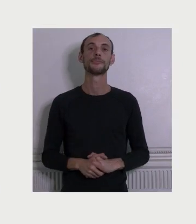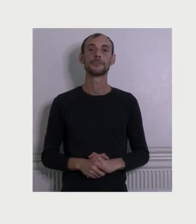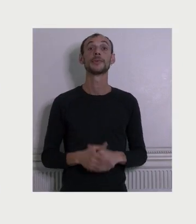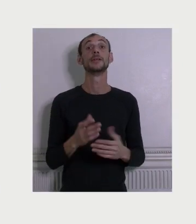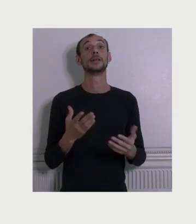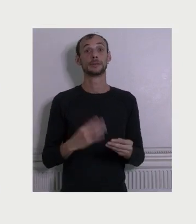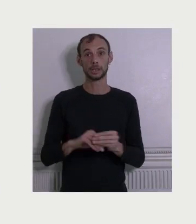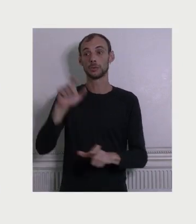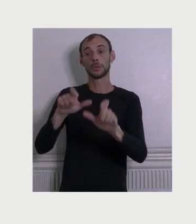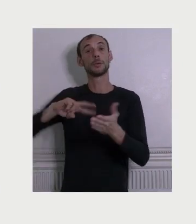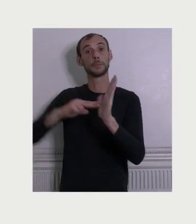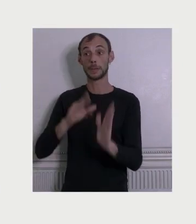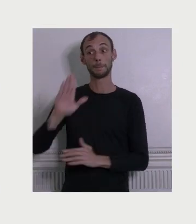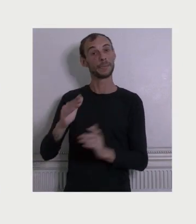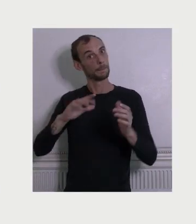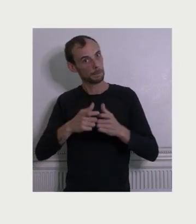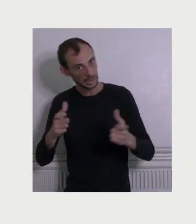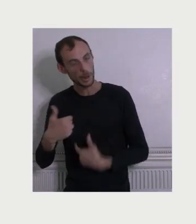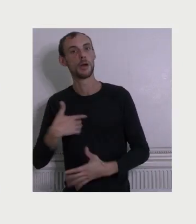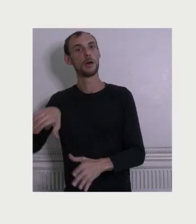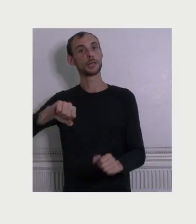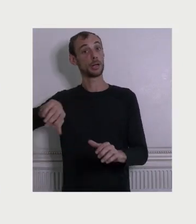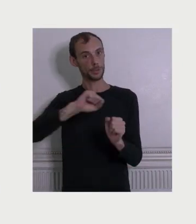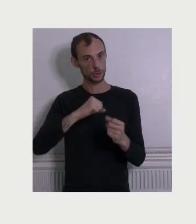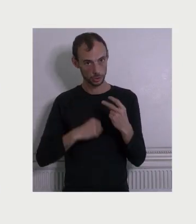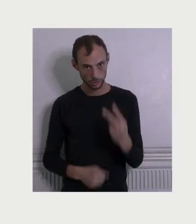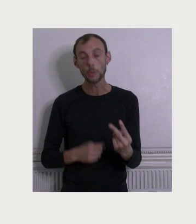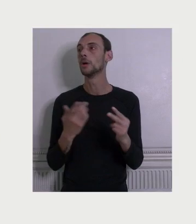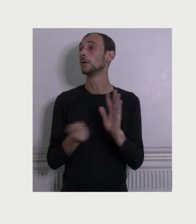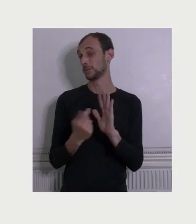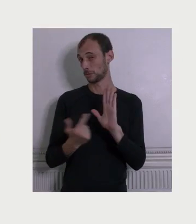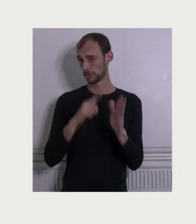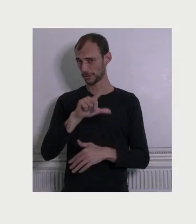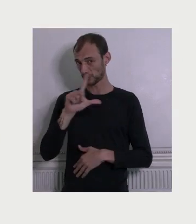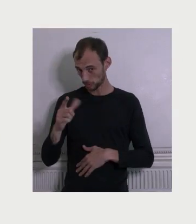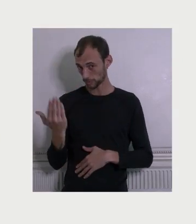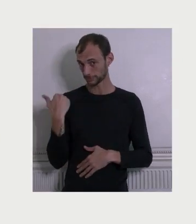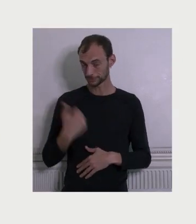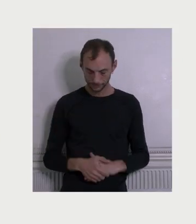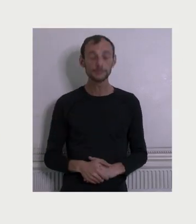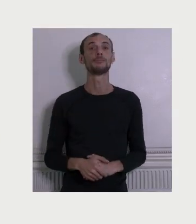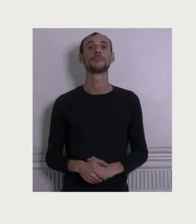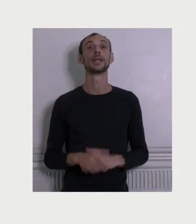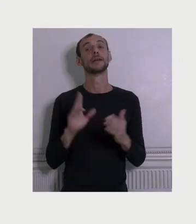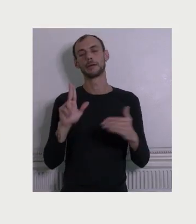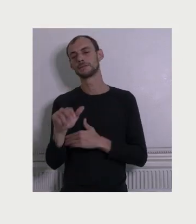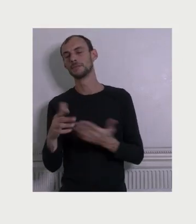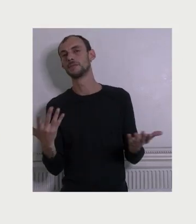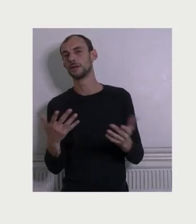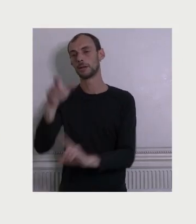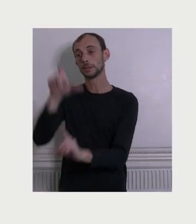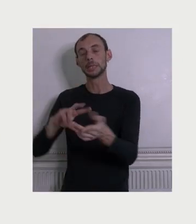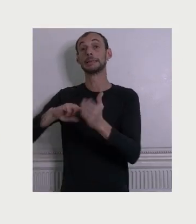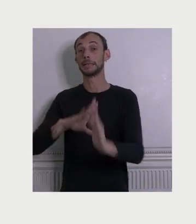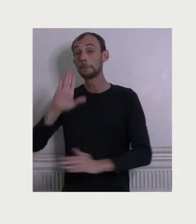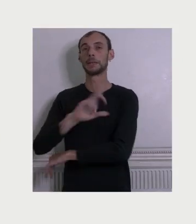niveau de cette économie. Je voudrais également vous dire qu'il y a des efforts plus techniques qui ont été discutés,